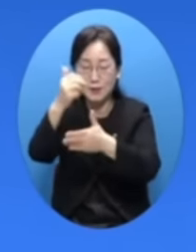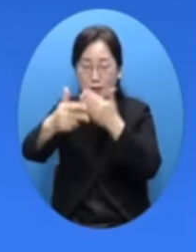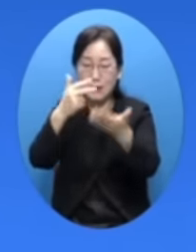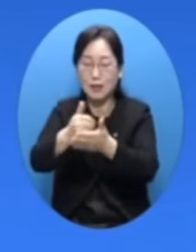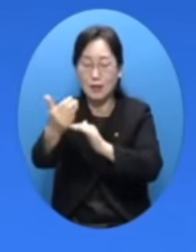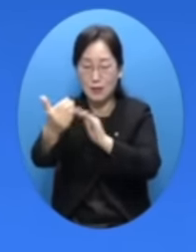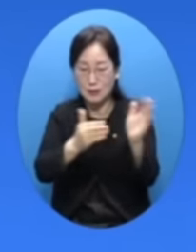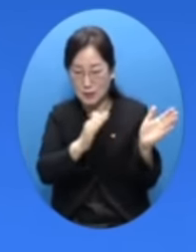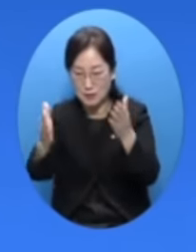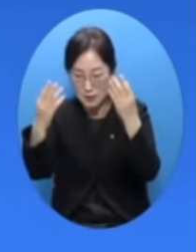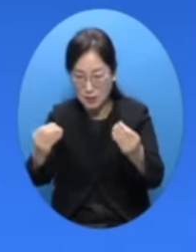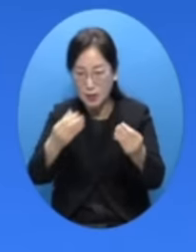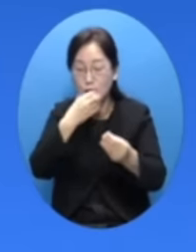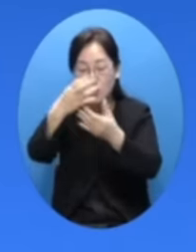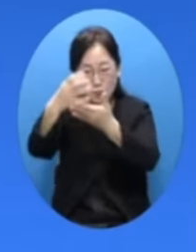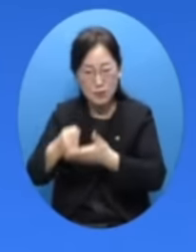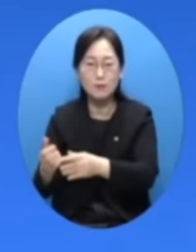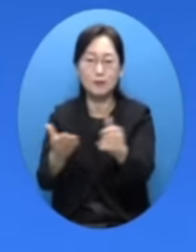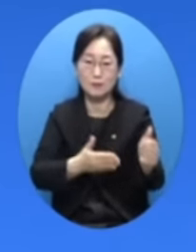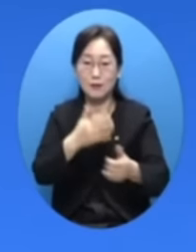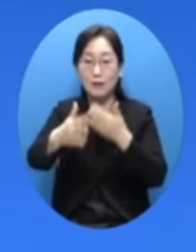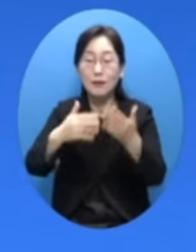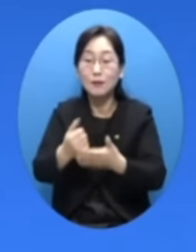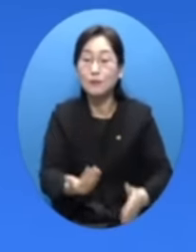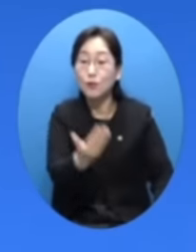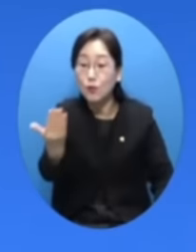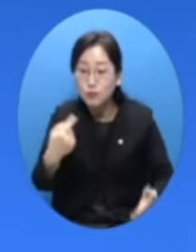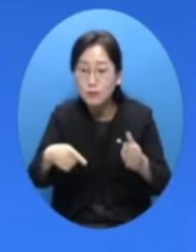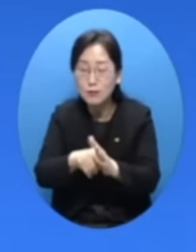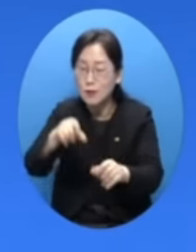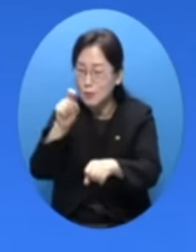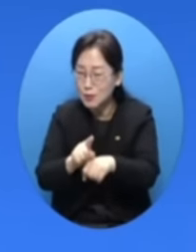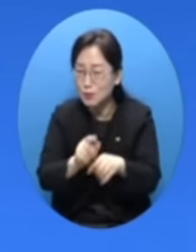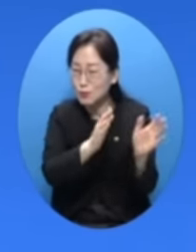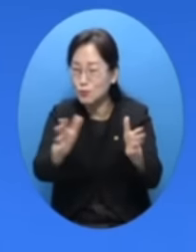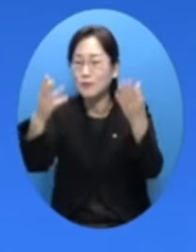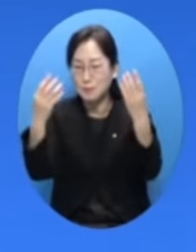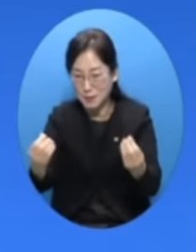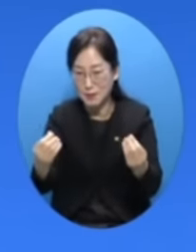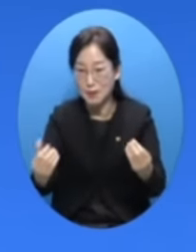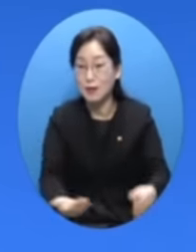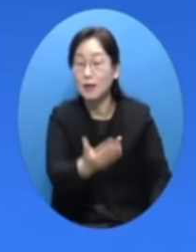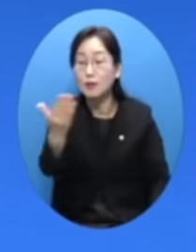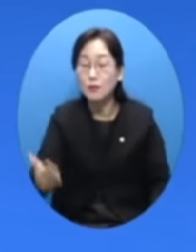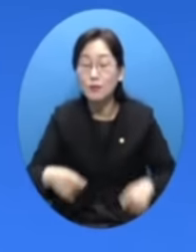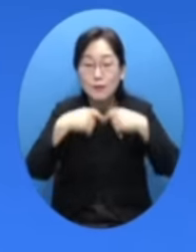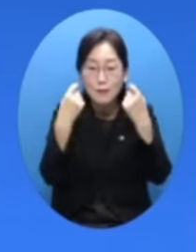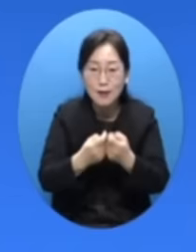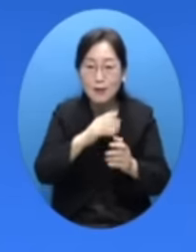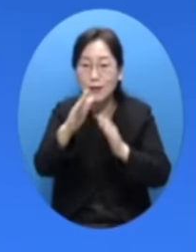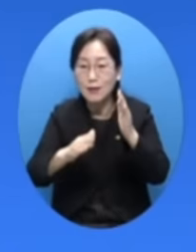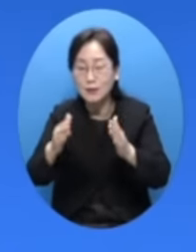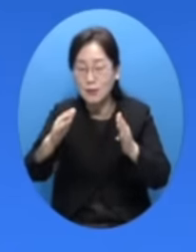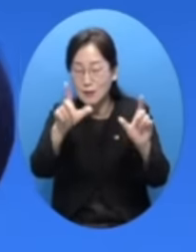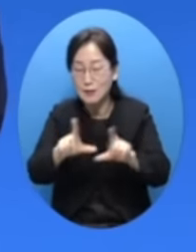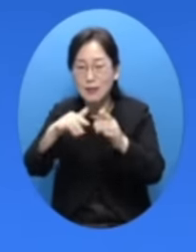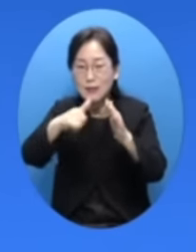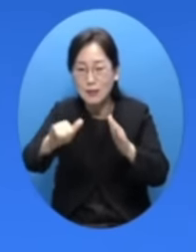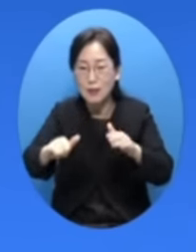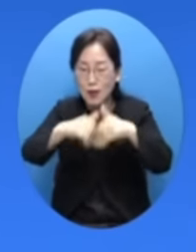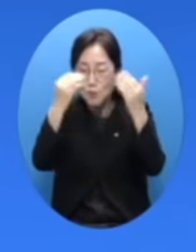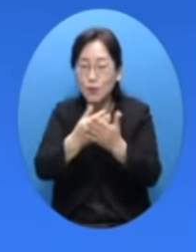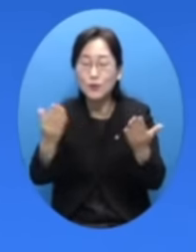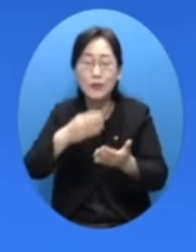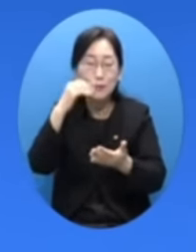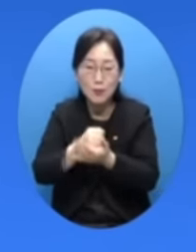축복을 받으시기 바랍니다. 하나님이 여러분을 위해서 이미 다 예배해 놓으신 것입니다. 여러분 개인, 가정, 생활, 자녀, 범사 야훼